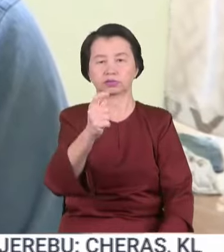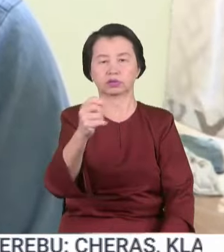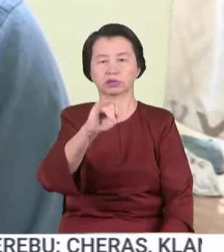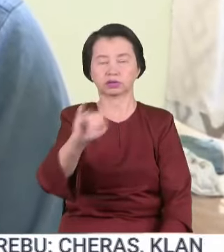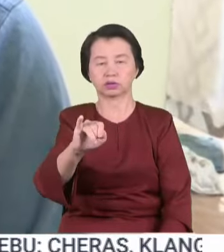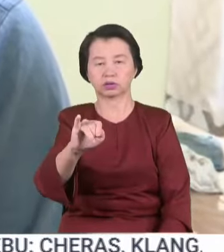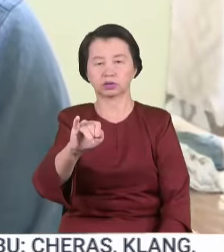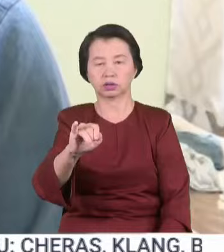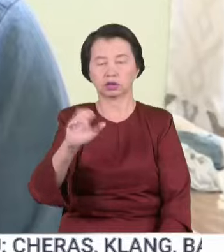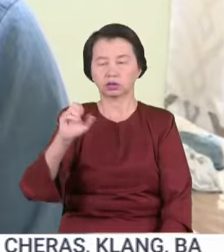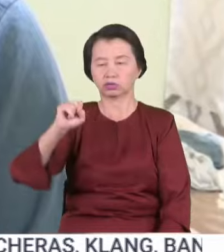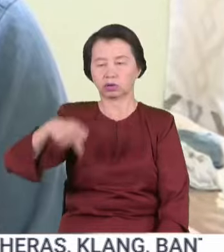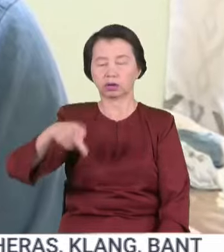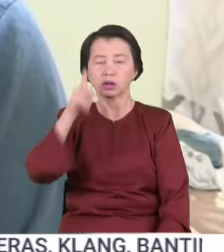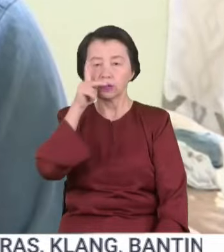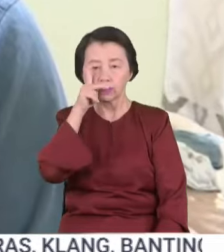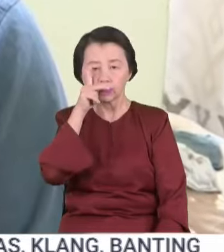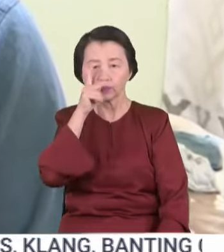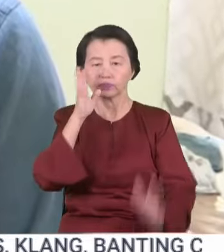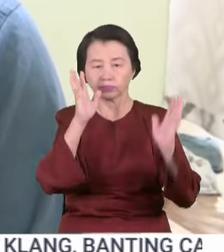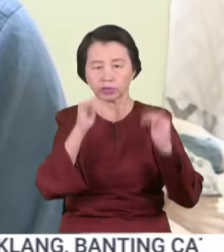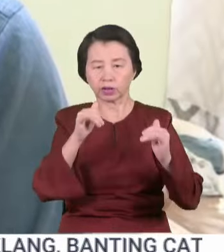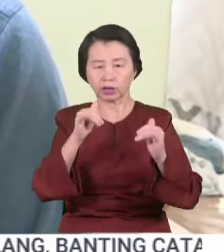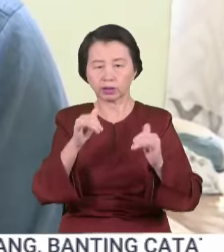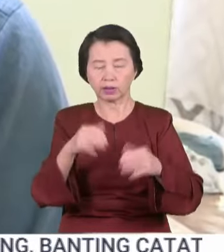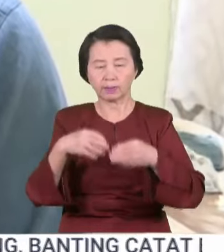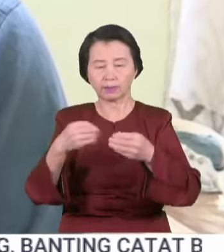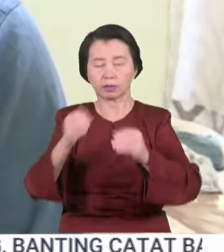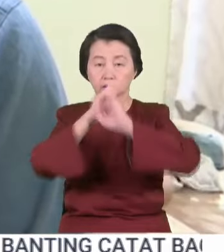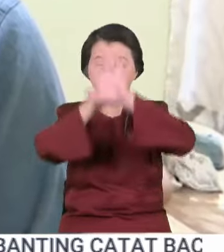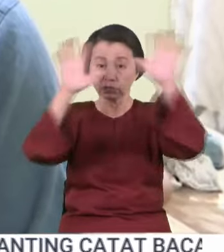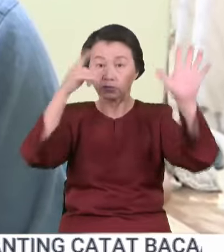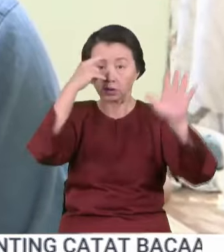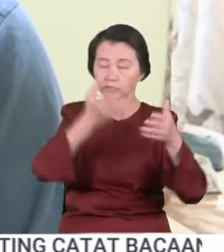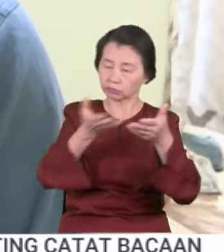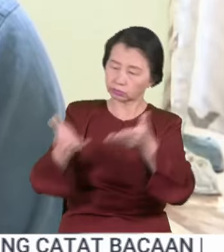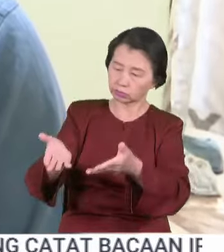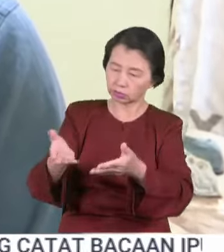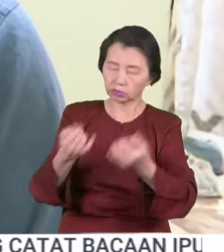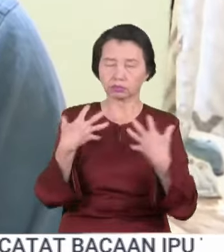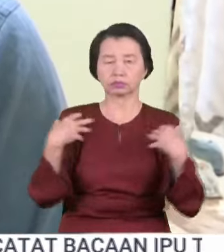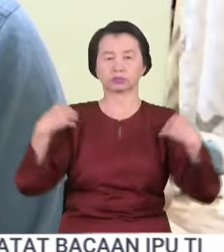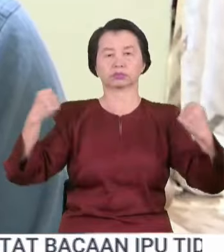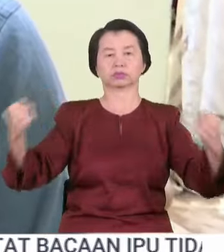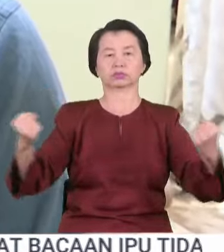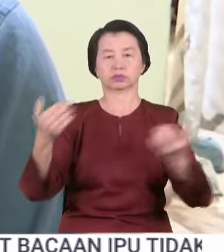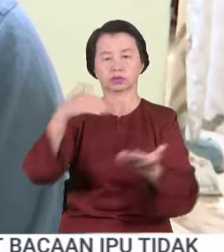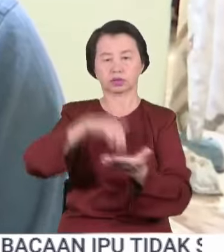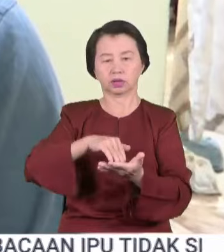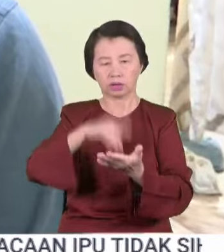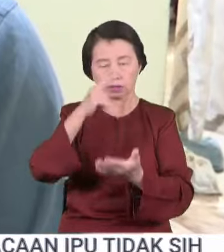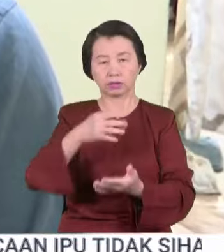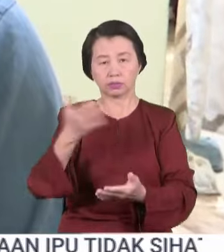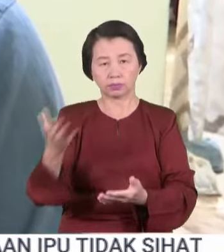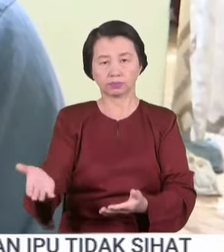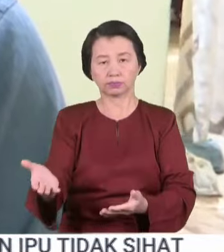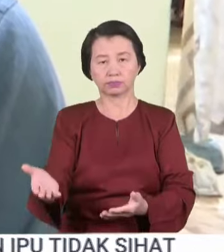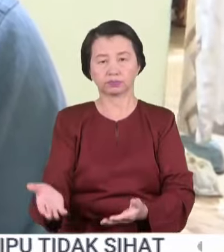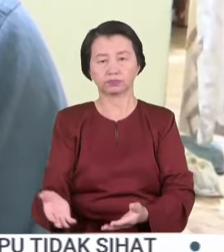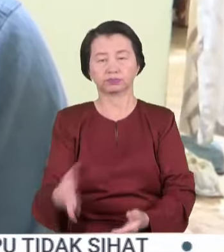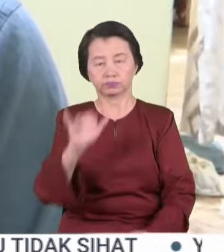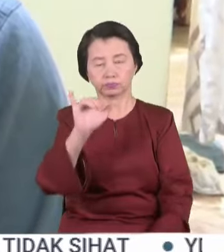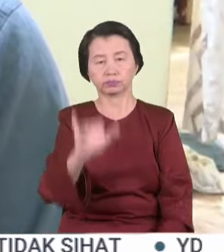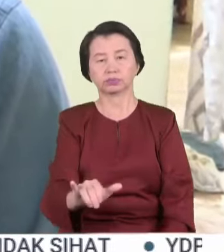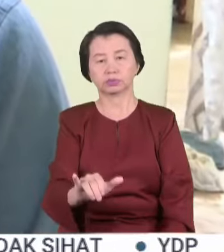Semoga Syawal ini berikan sinar kepadanya untuk dekat kesembuhan kepada dengan bantuan-bantuan